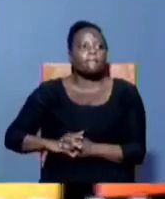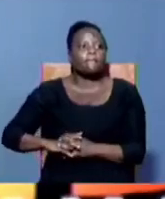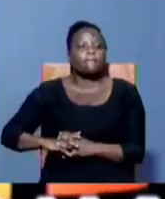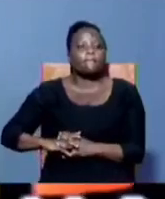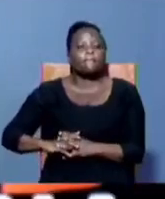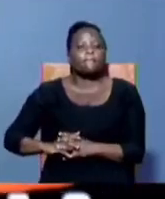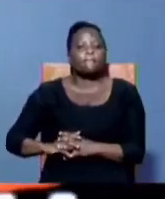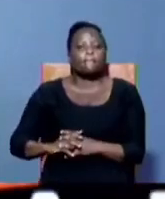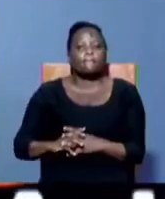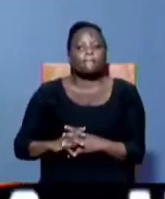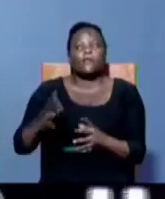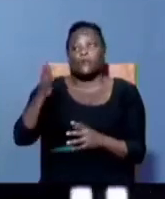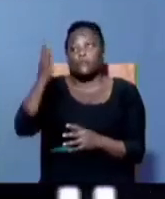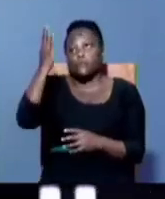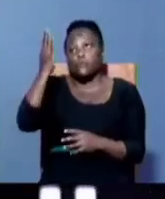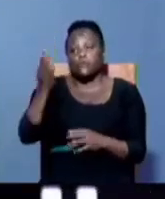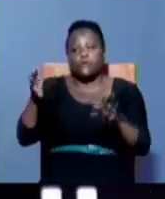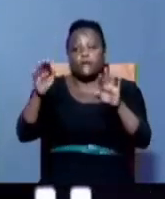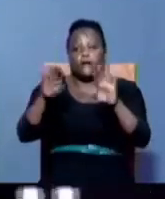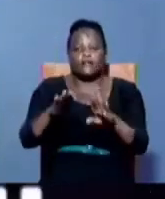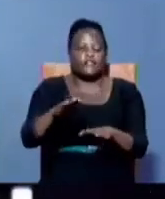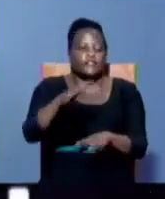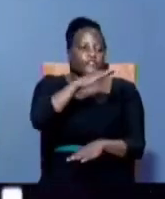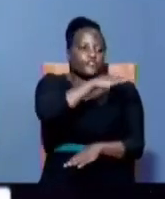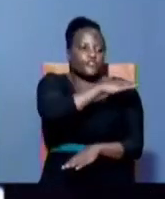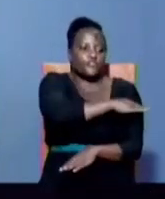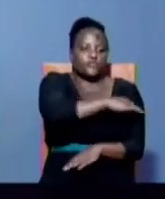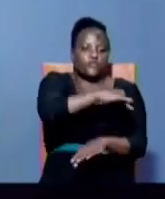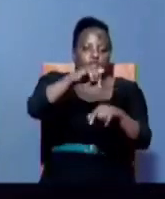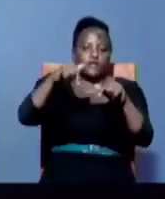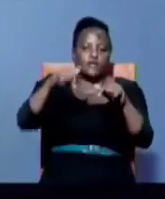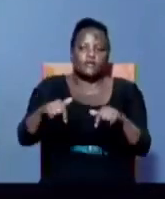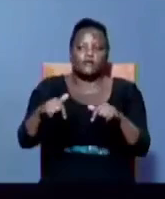kubariki jioni ya leo.